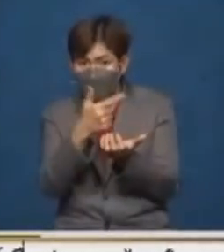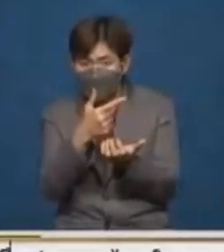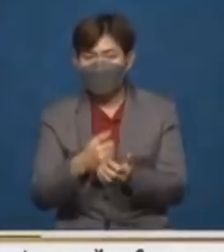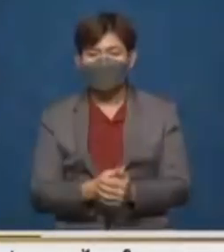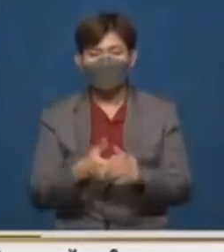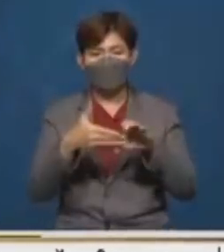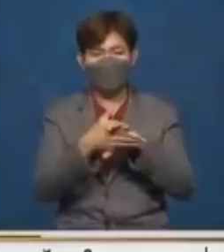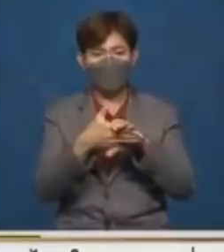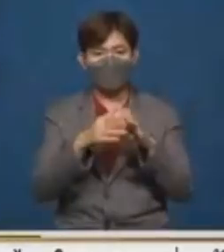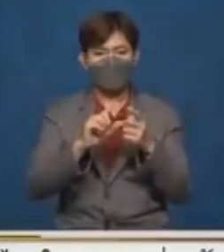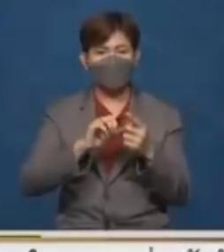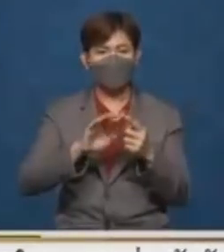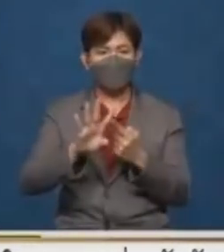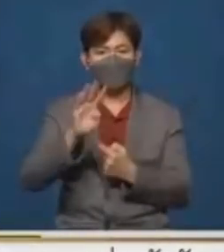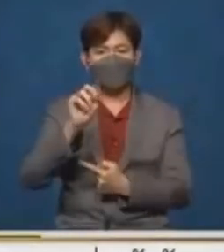ี่ 41 ครับ